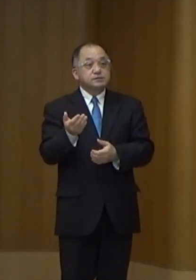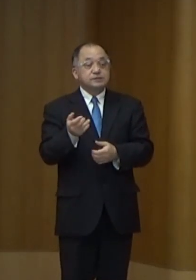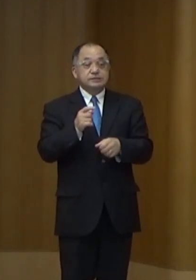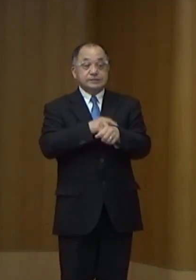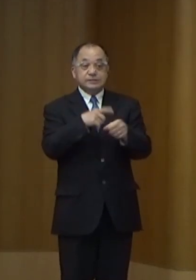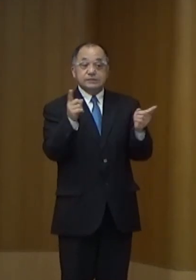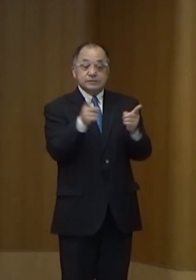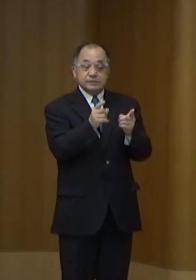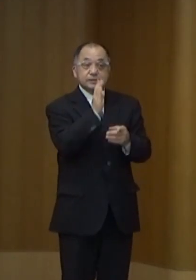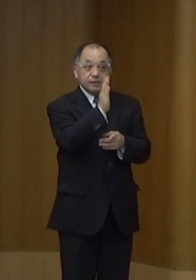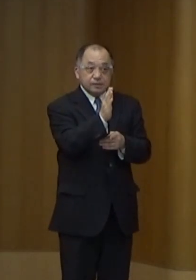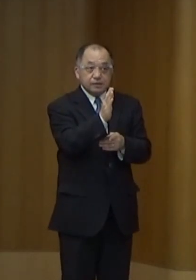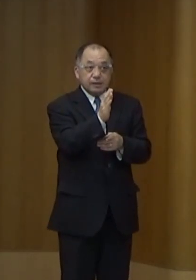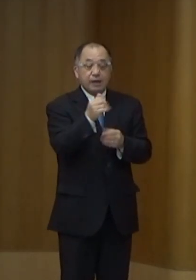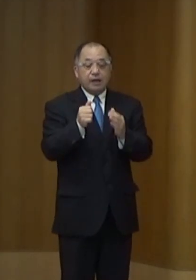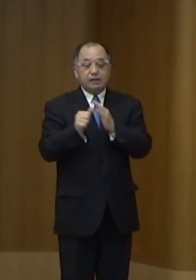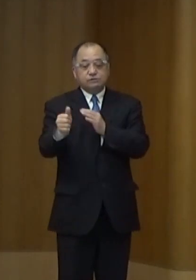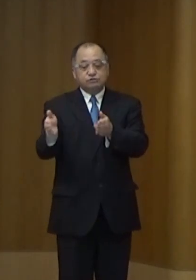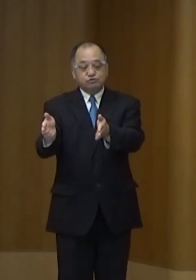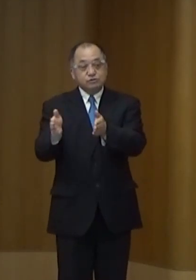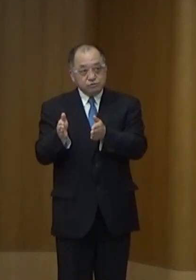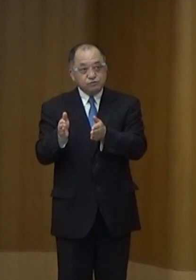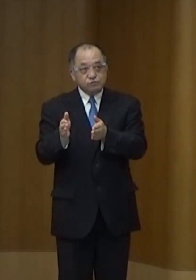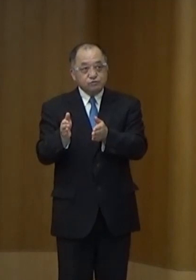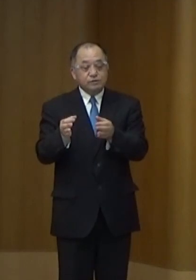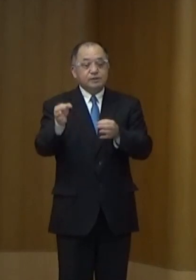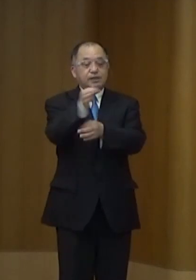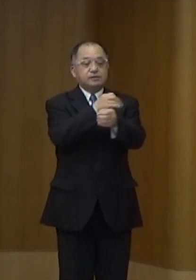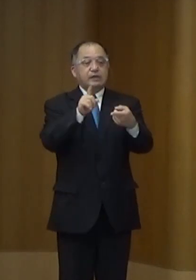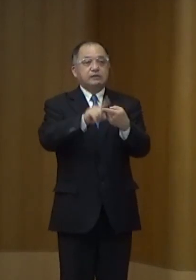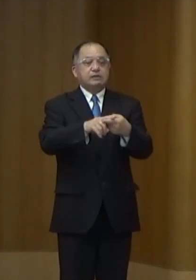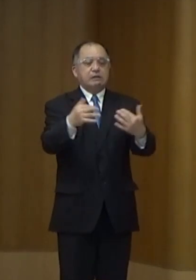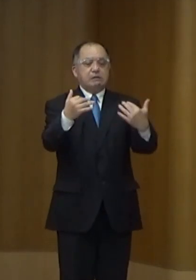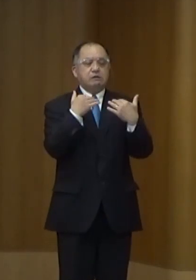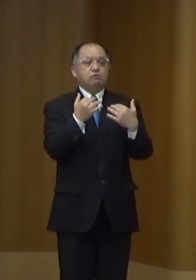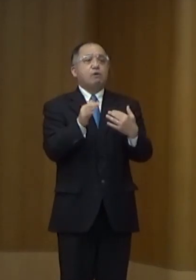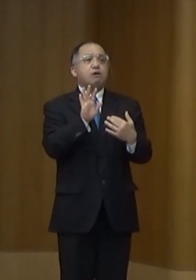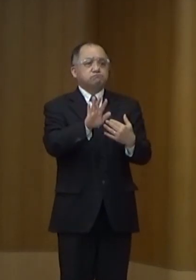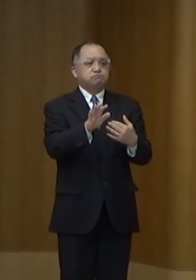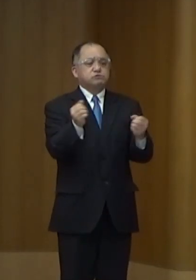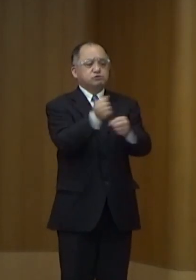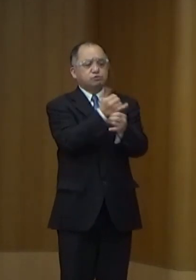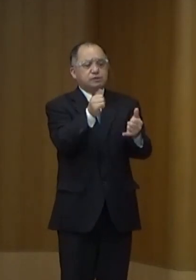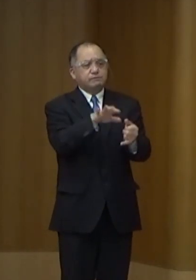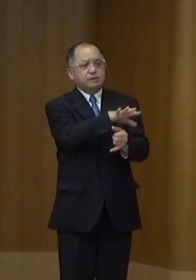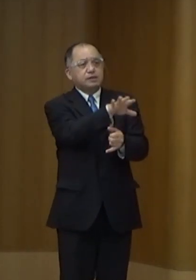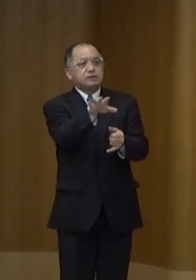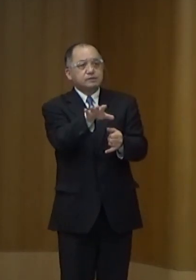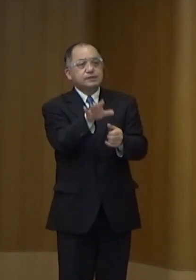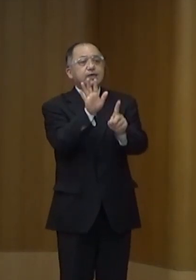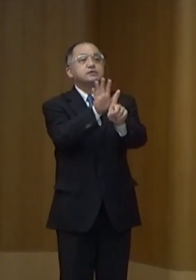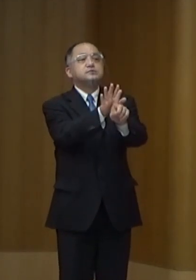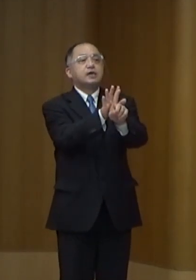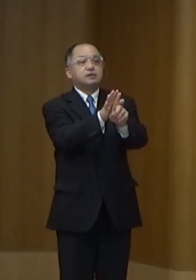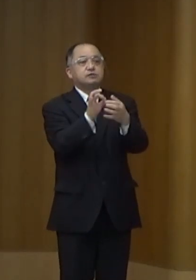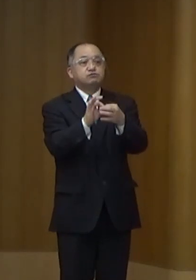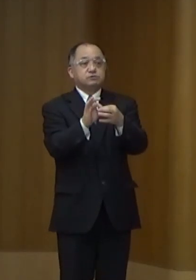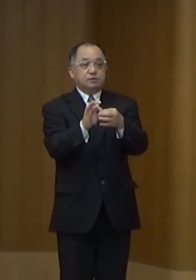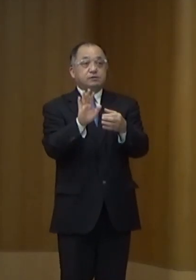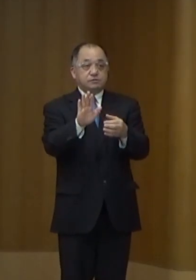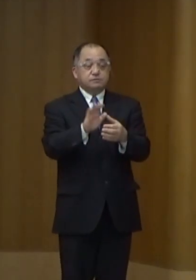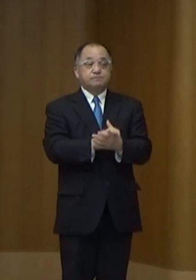外出自粛等の対策によりまして経済的な影響を受けている事業者の皆様に対する支援であります